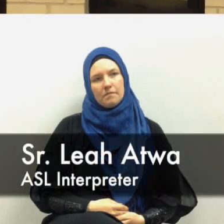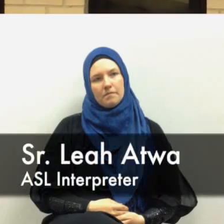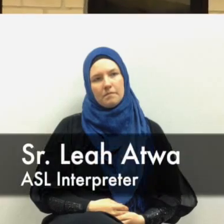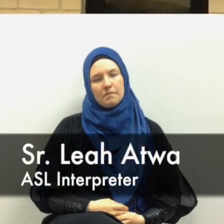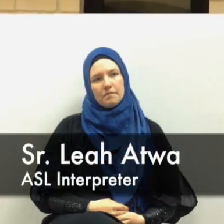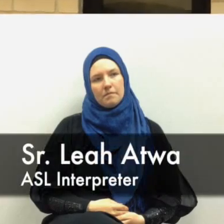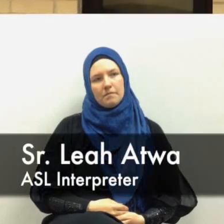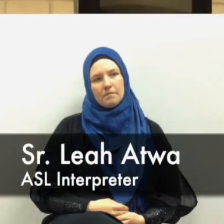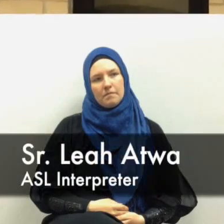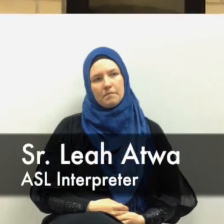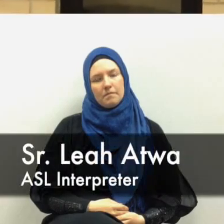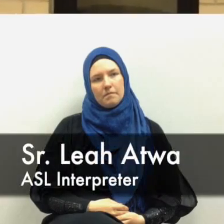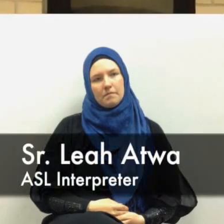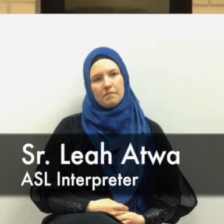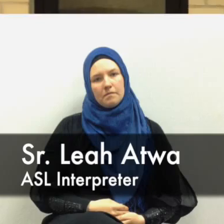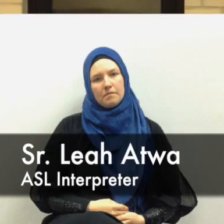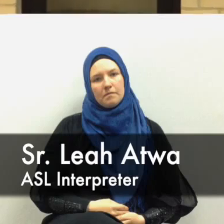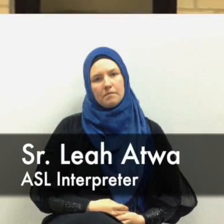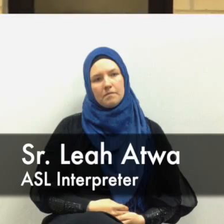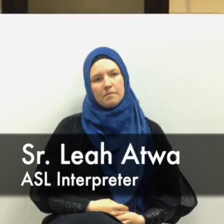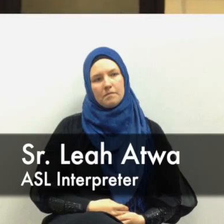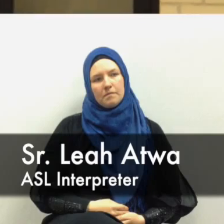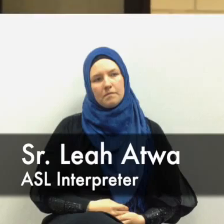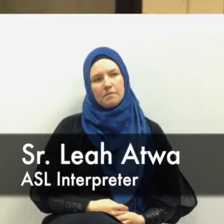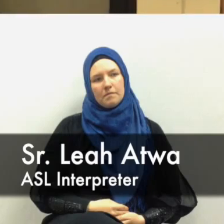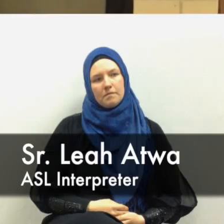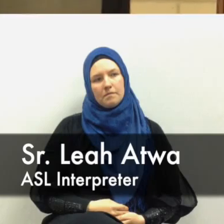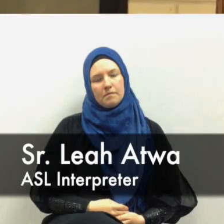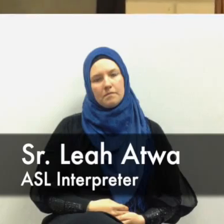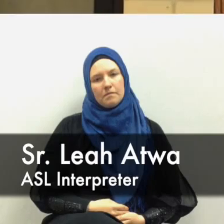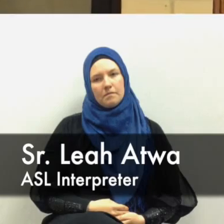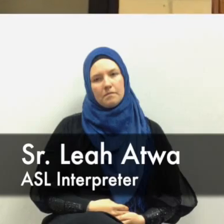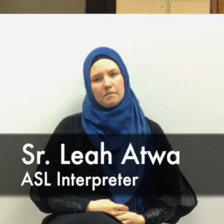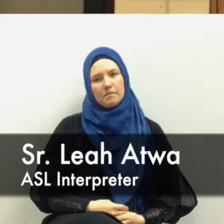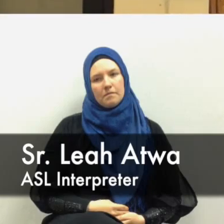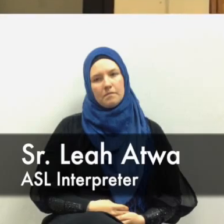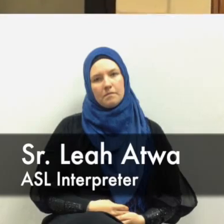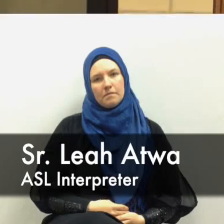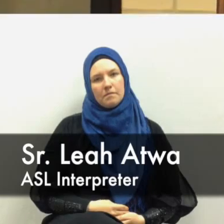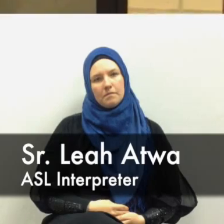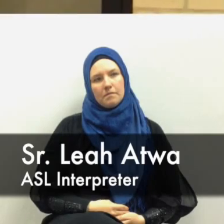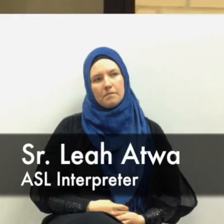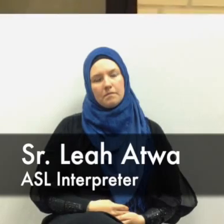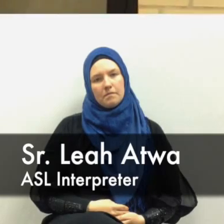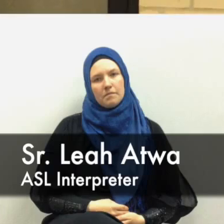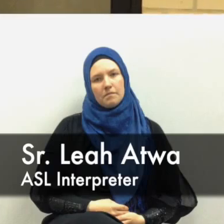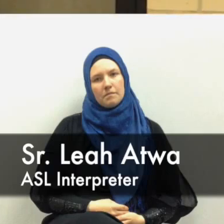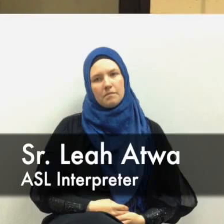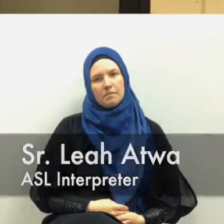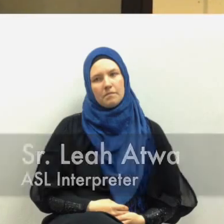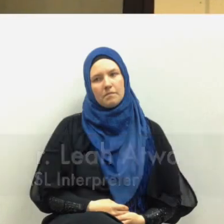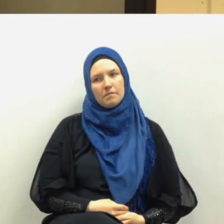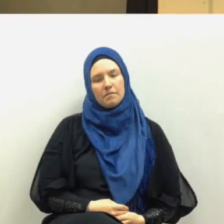وحده لا شريك له وأشهد أن سيدنا ومولانا وعظيمنا وزعيمنا وحبيبنا